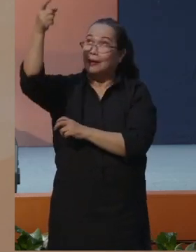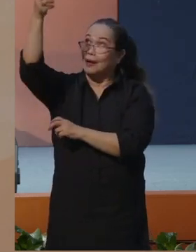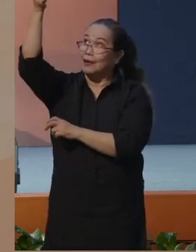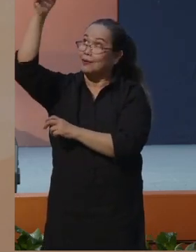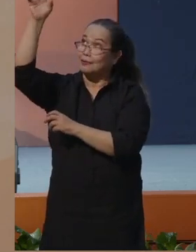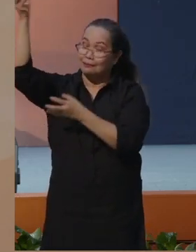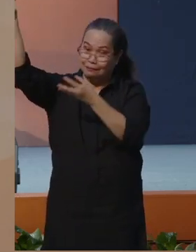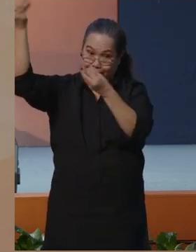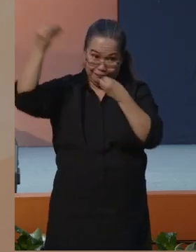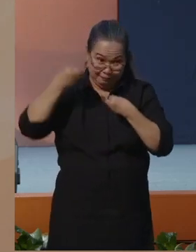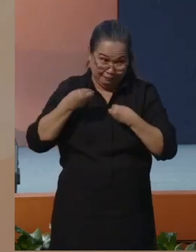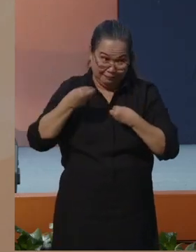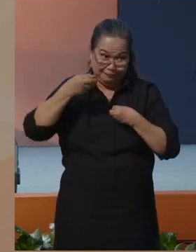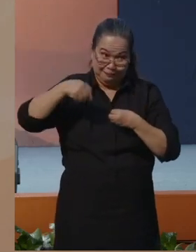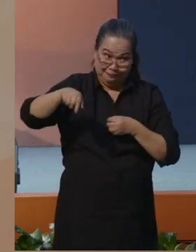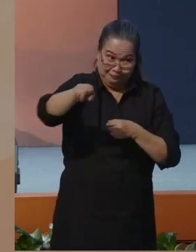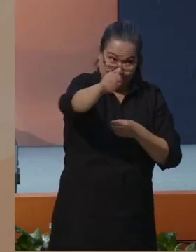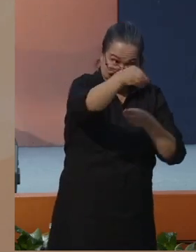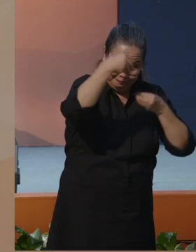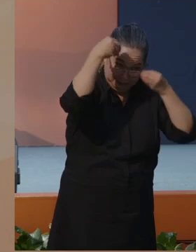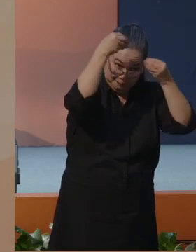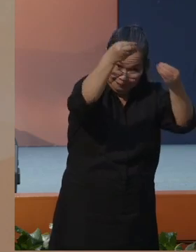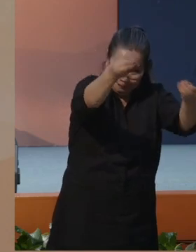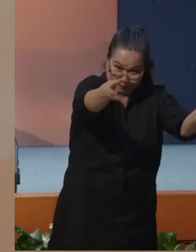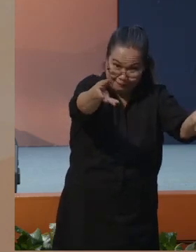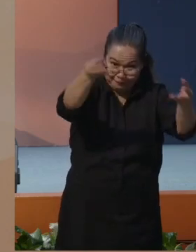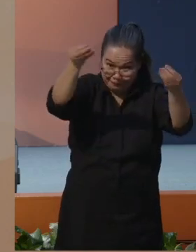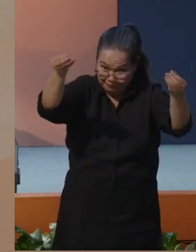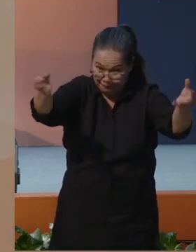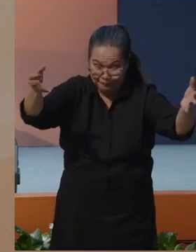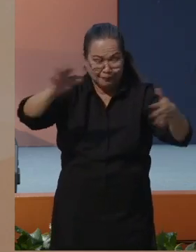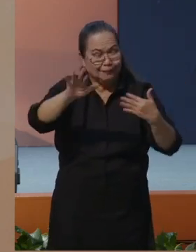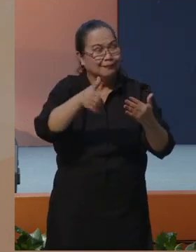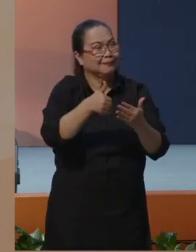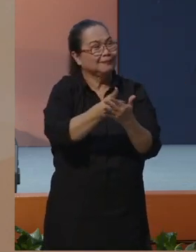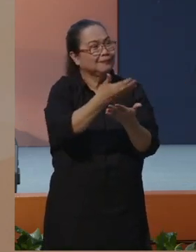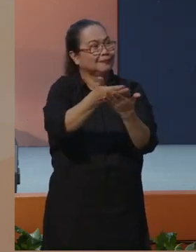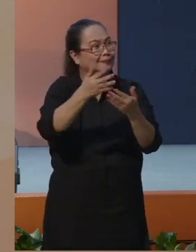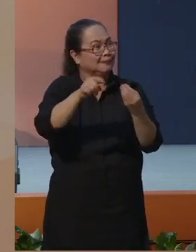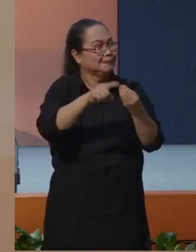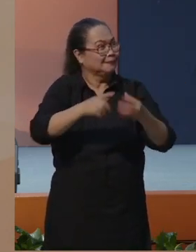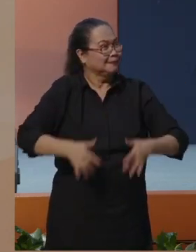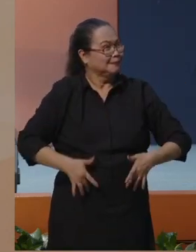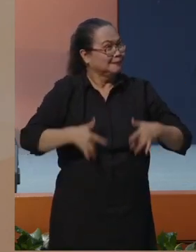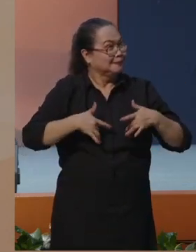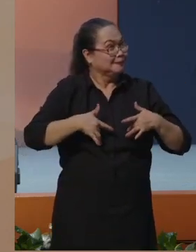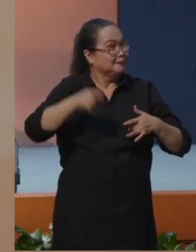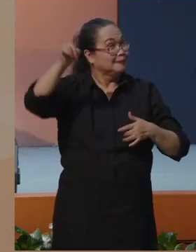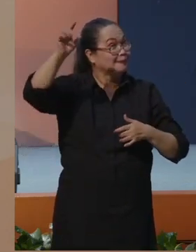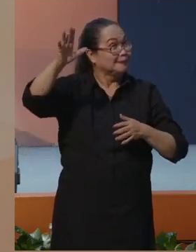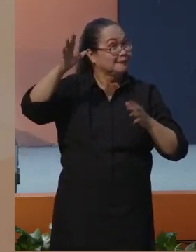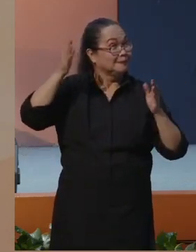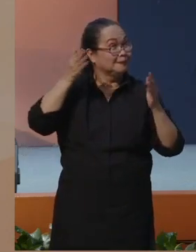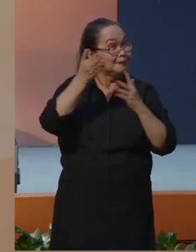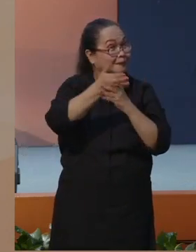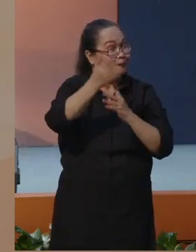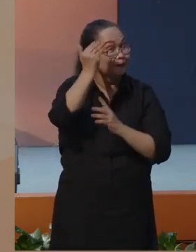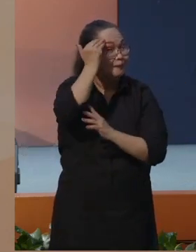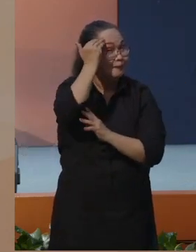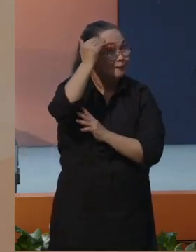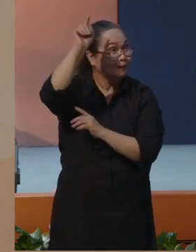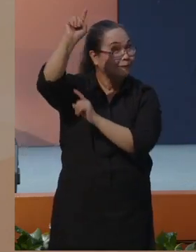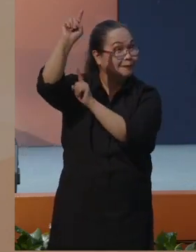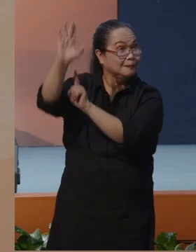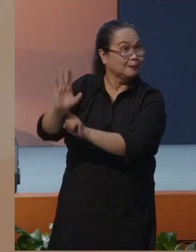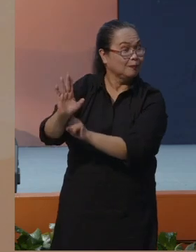has granted to us all things that pertain to life and godliness through the knowledge of